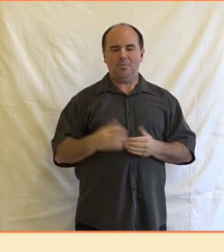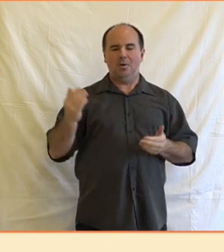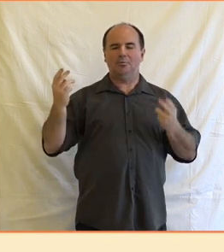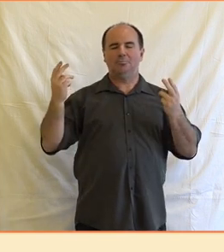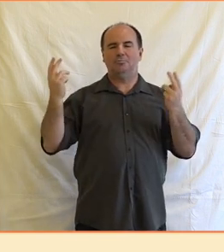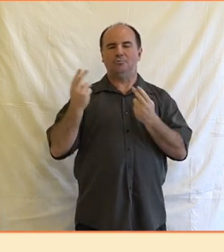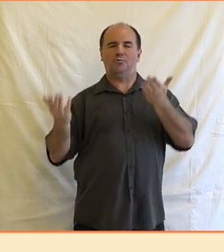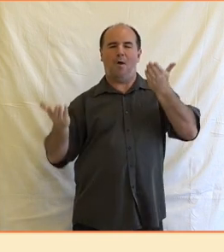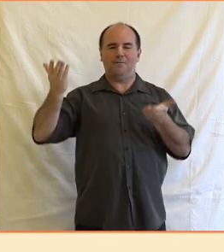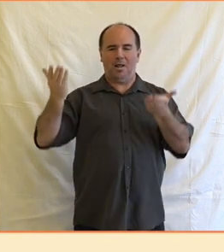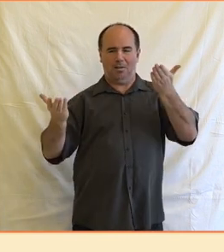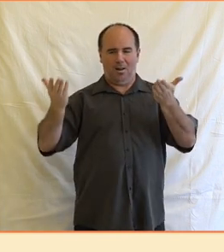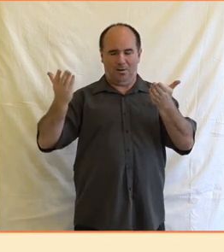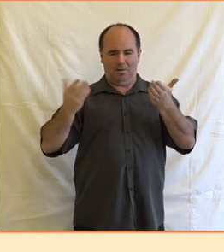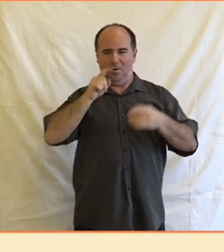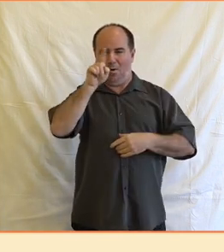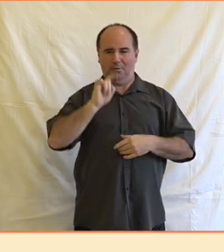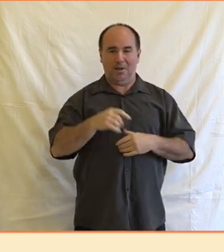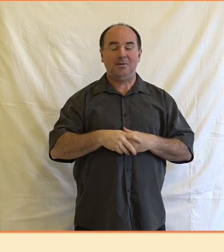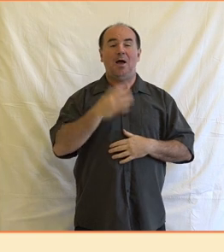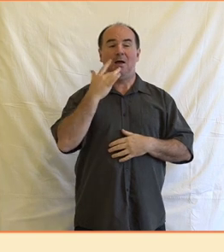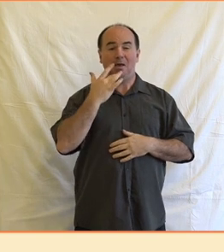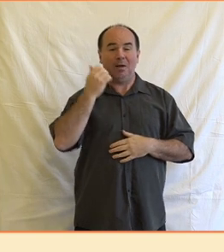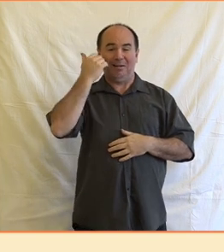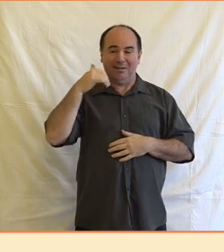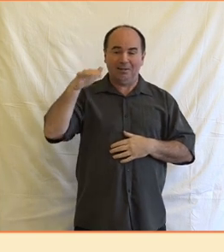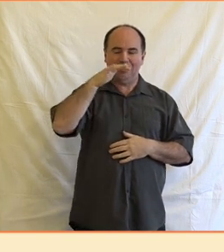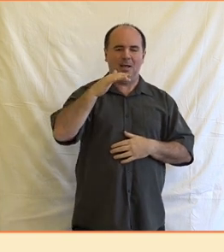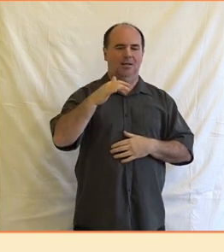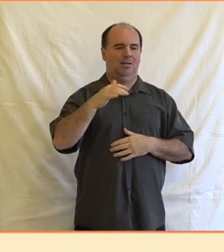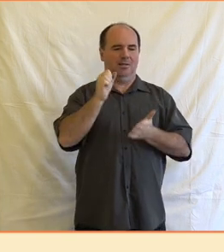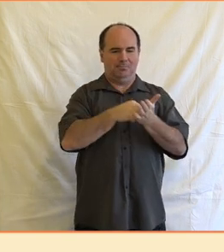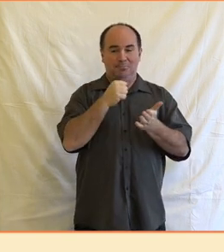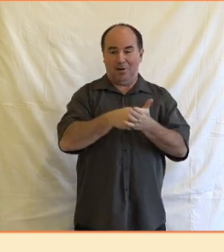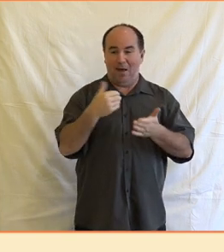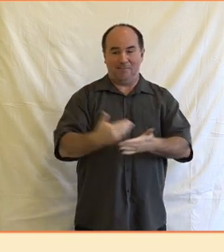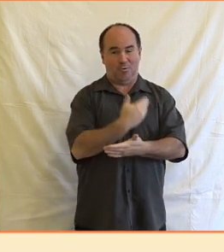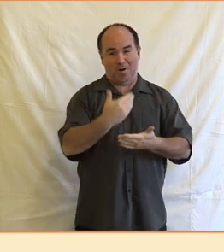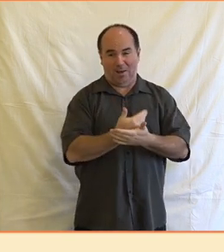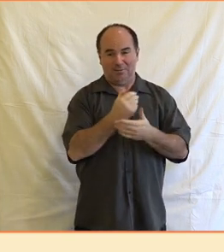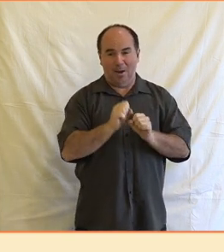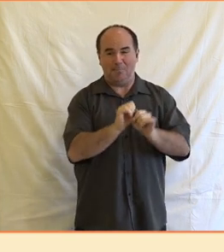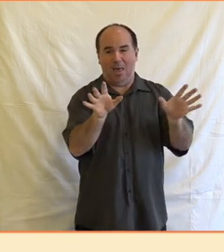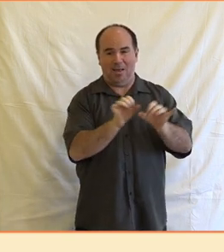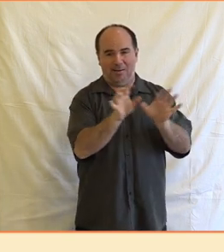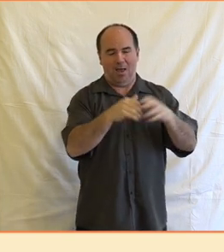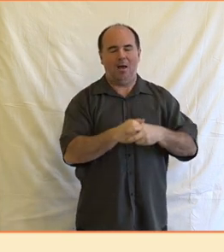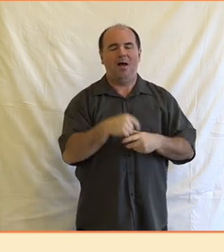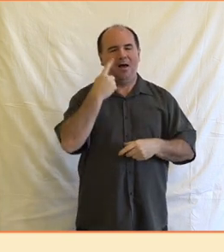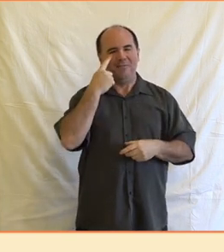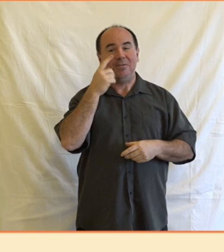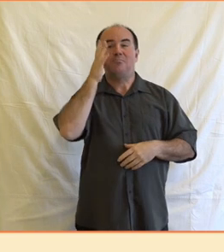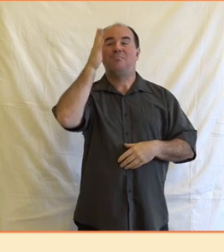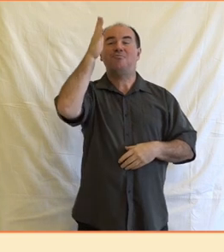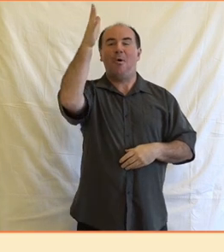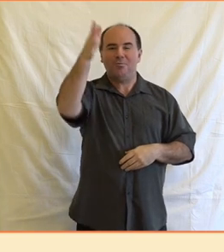jak lidé ve zpravodajských médiích vidí budoucnost, profese